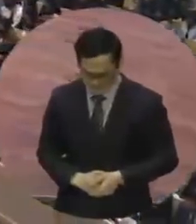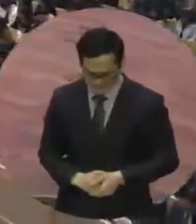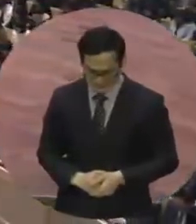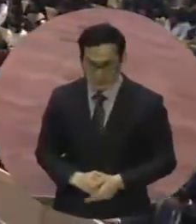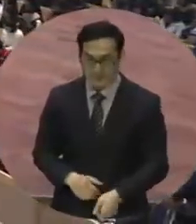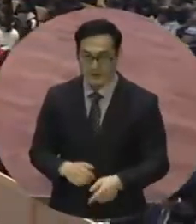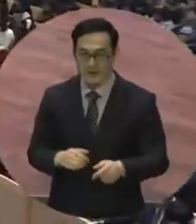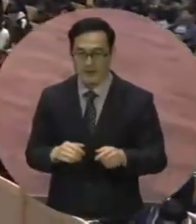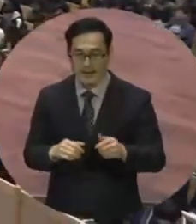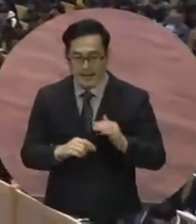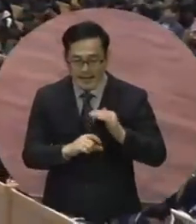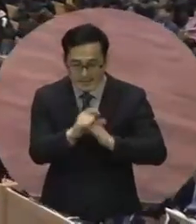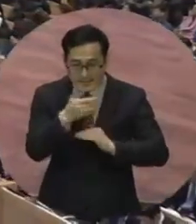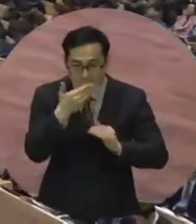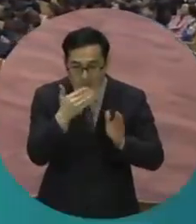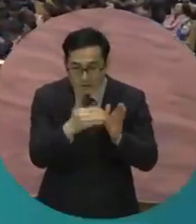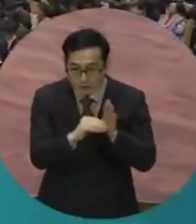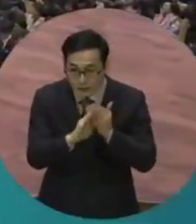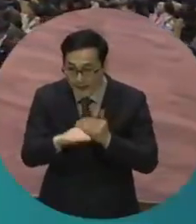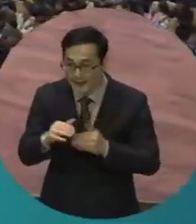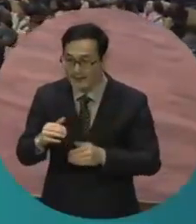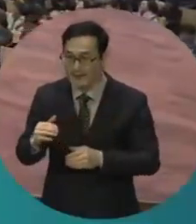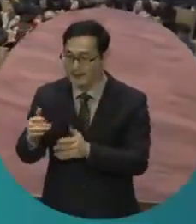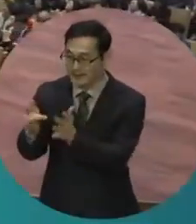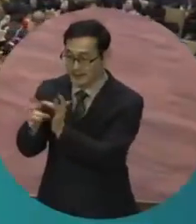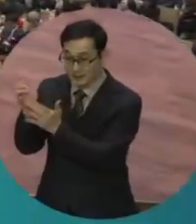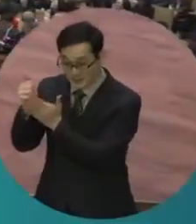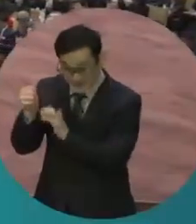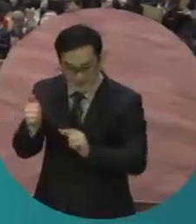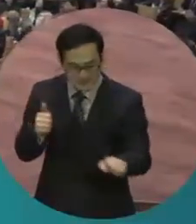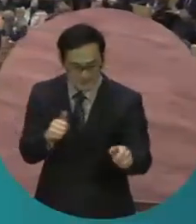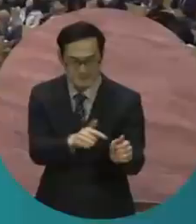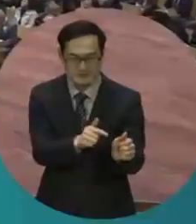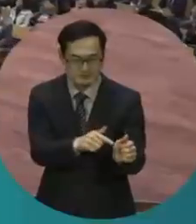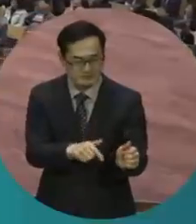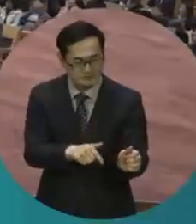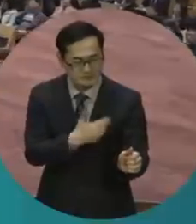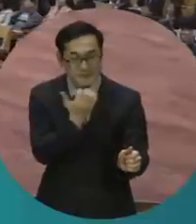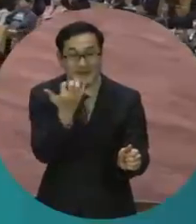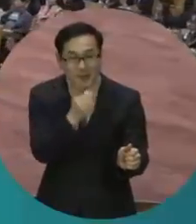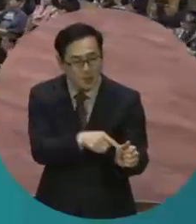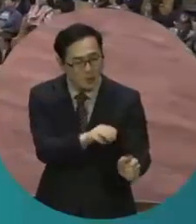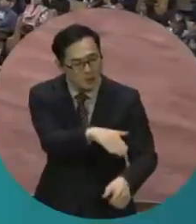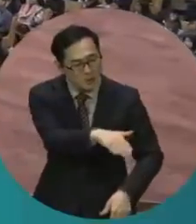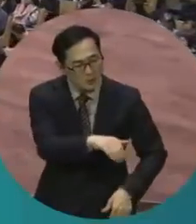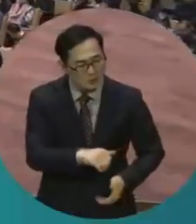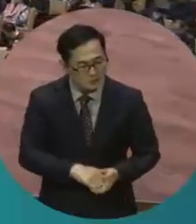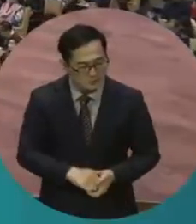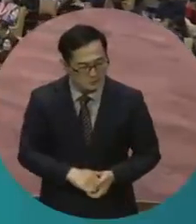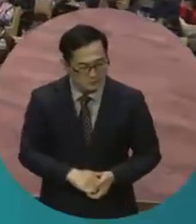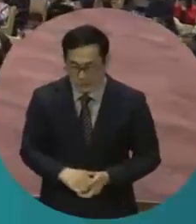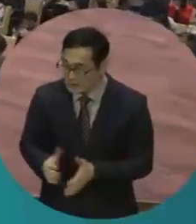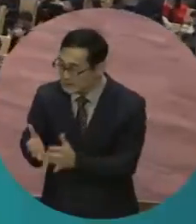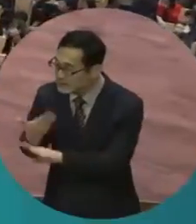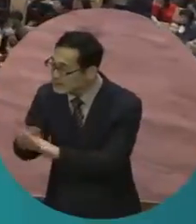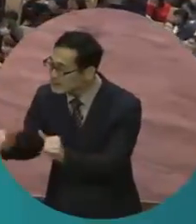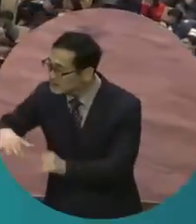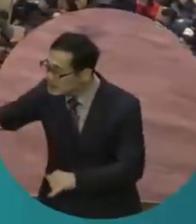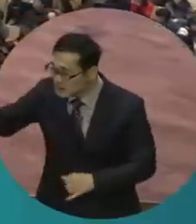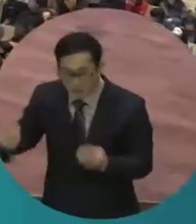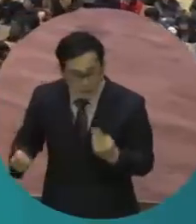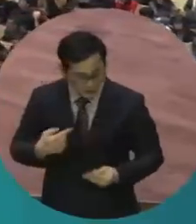후에 예수께서 시몬 베드로에게 이르시되 요한의 아들 시몬아 너가 이 사람들보다 나를 더 사랑하느냐